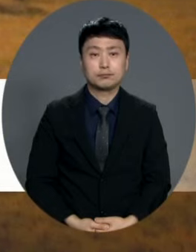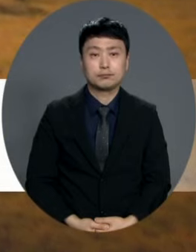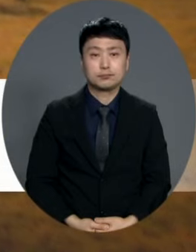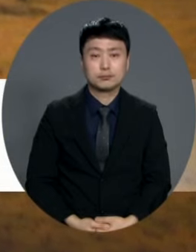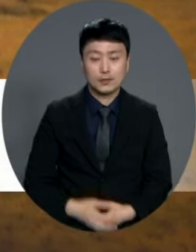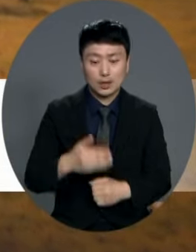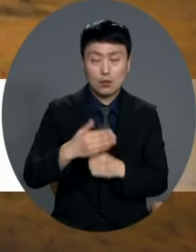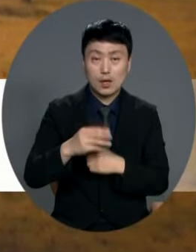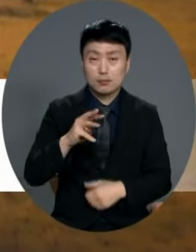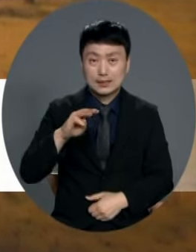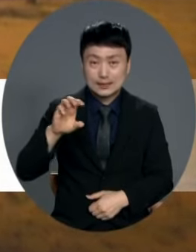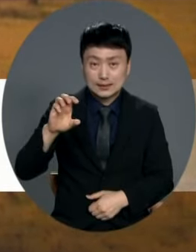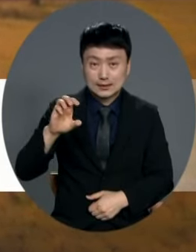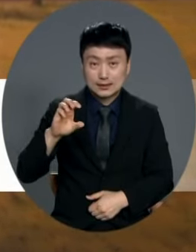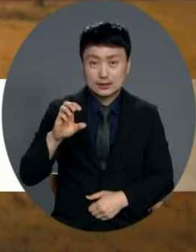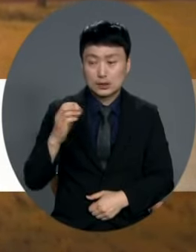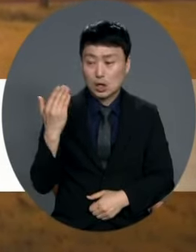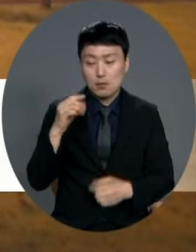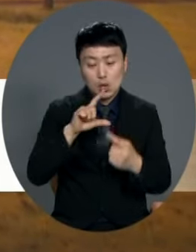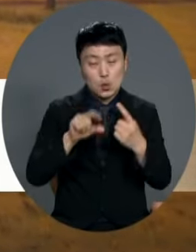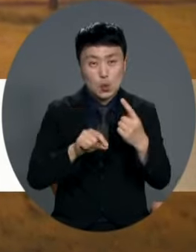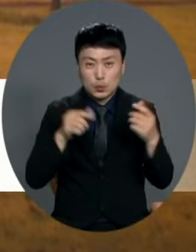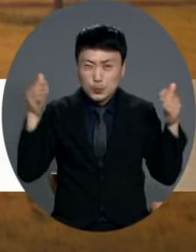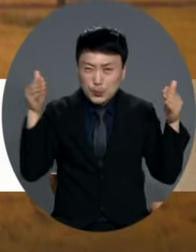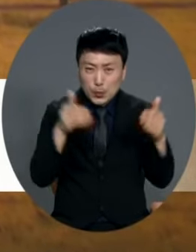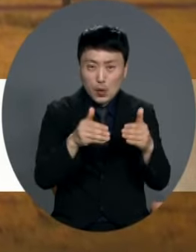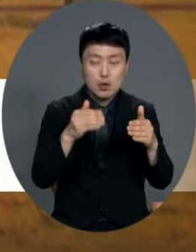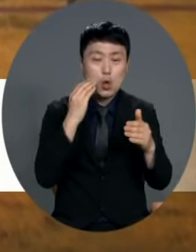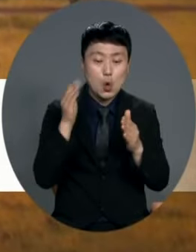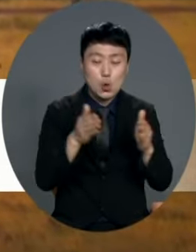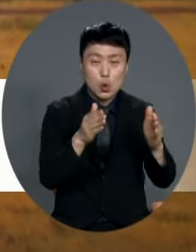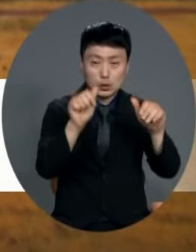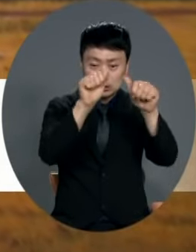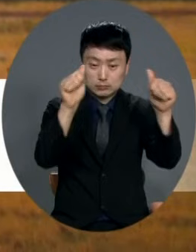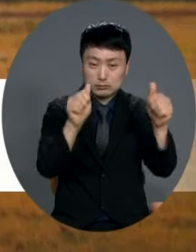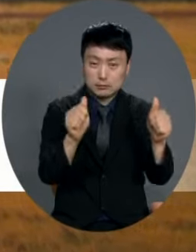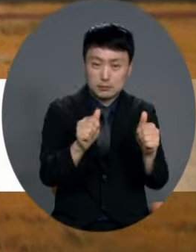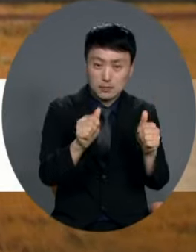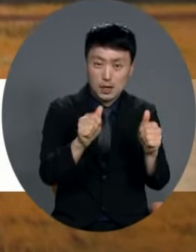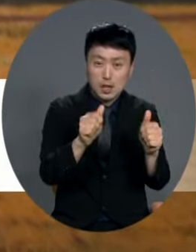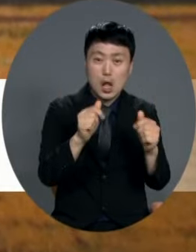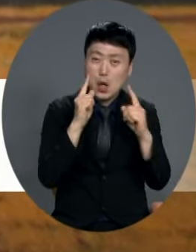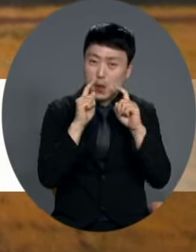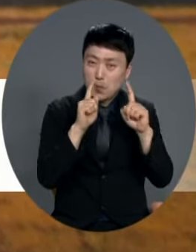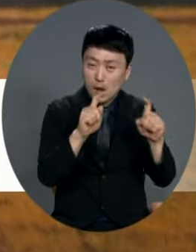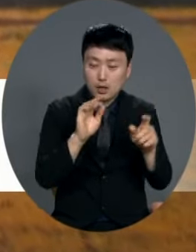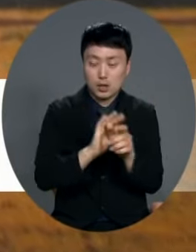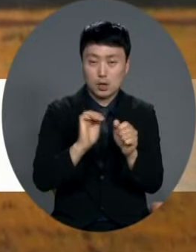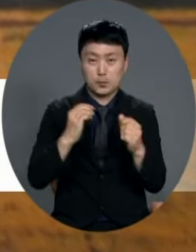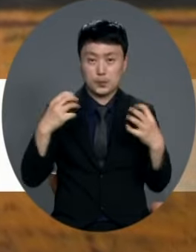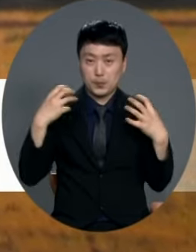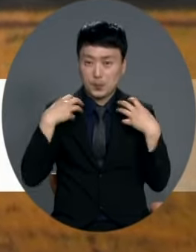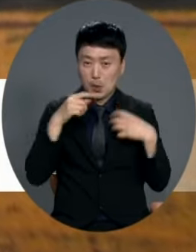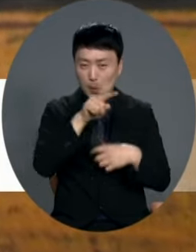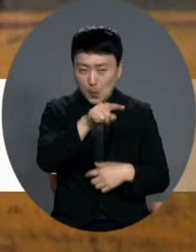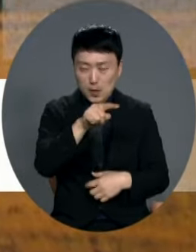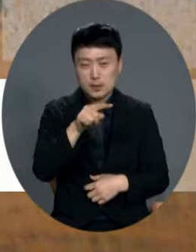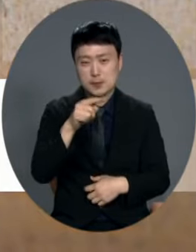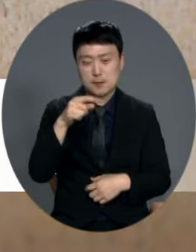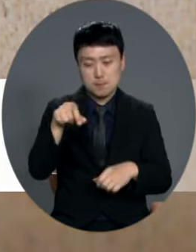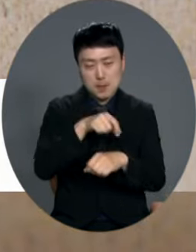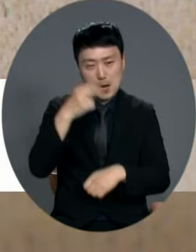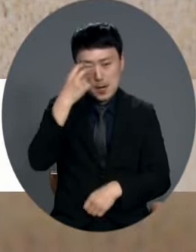대구 MBC 지난 1월부터 집중 고도한 청도군 특정 작가 조형물 특효 역과 관련해 경상북도가 청도군의 감사하기로